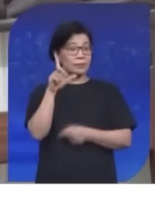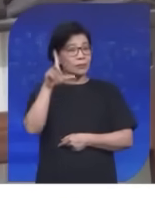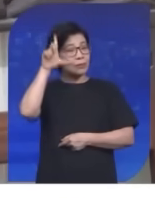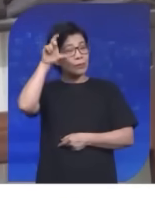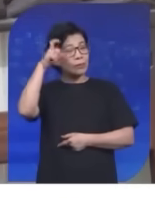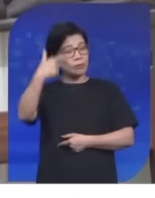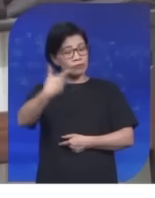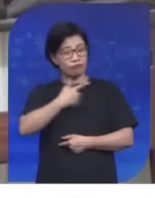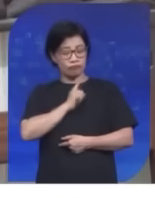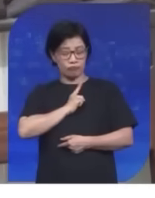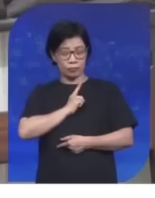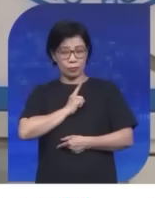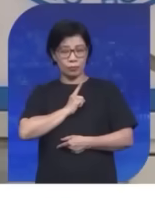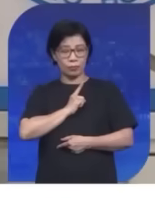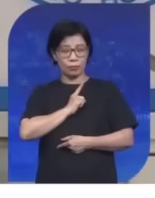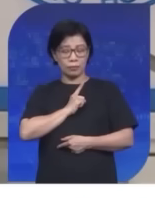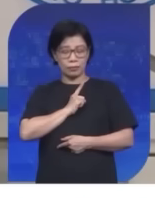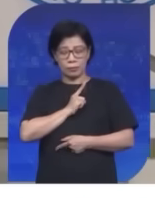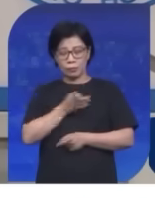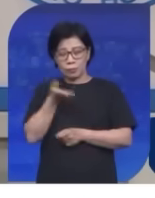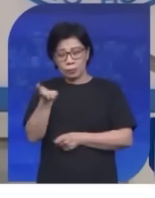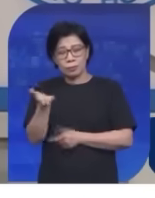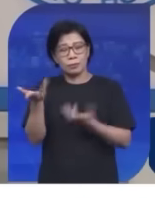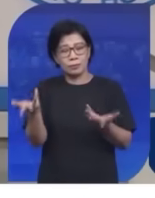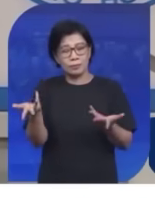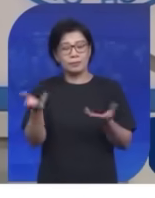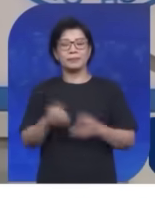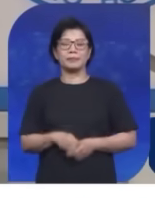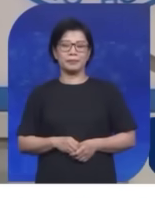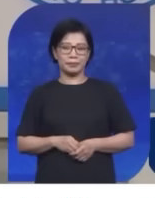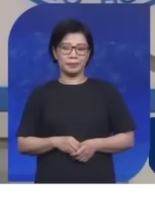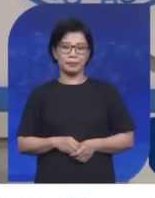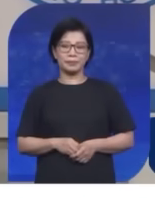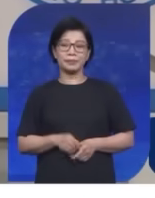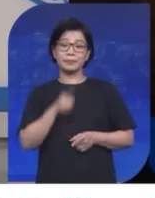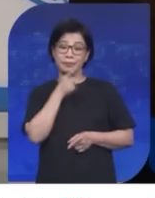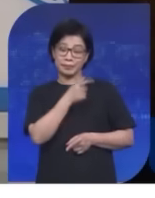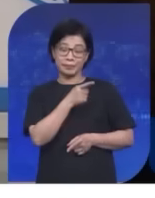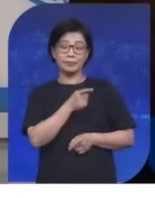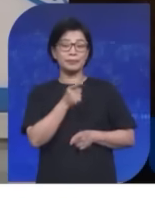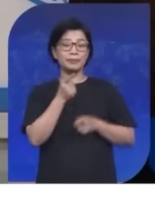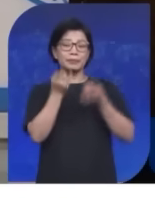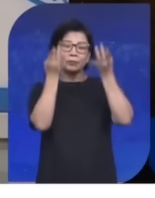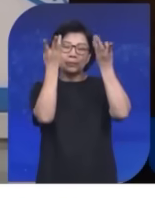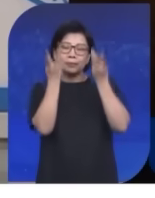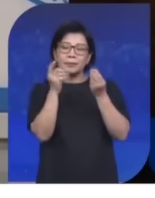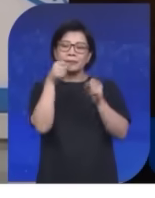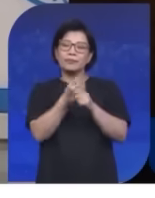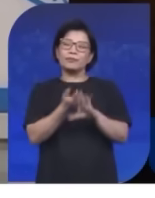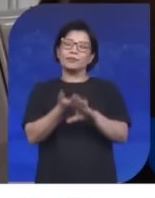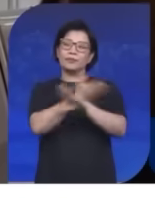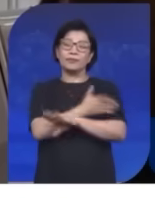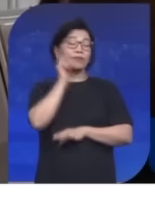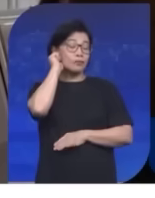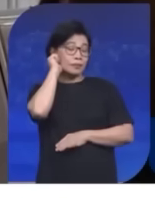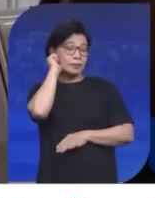mình tự lo cho mình, để mình không có áp lực cho nó. Theo thống kê của Chi cục Dân số Kế hoạch hóa Gia đình thành phố, trong những năm qua, phụ nữ thành phố Hồ Chí